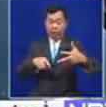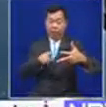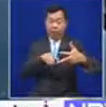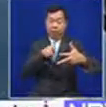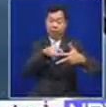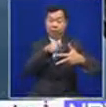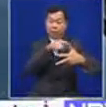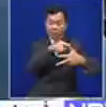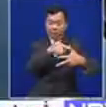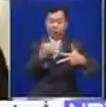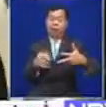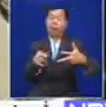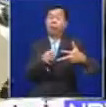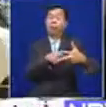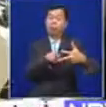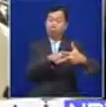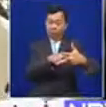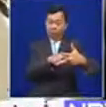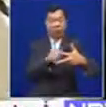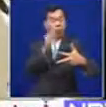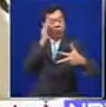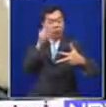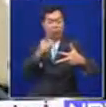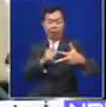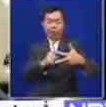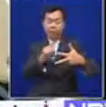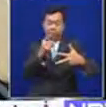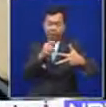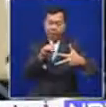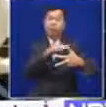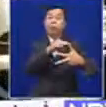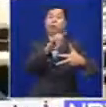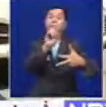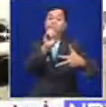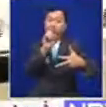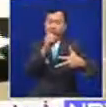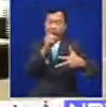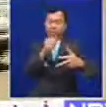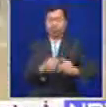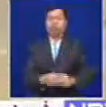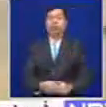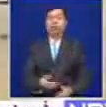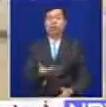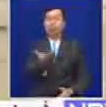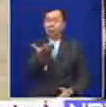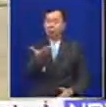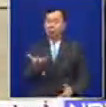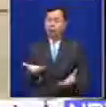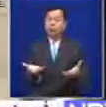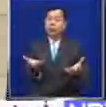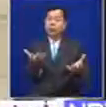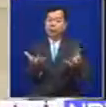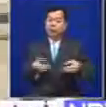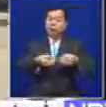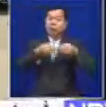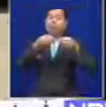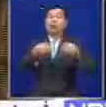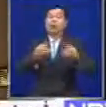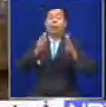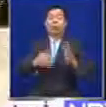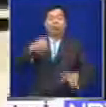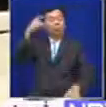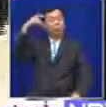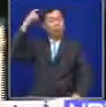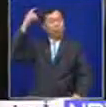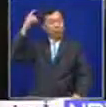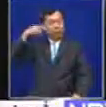และศาลฎีกาซึ่งการเรียกร้องของผู้บัญชาการฐานสูงสุดเมียนมาเป็นการขอความเป็นธรรมในคดีให้แก่คนในชาติไม่ได้ก้าวล่วงกระบ